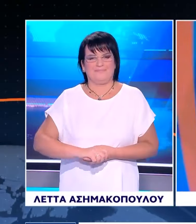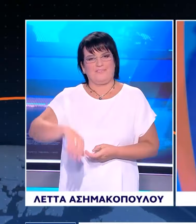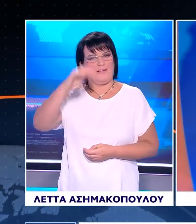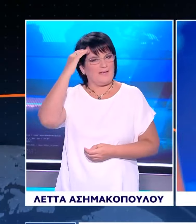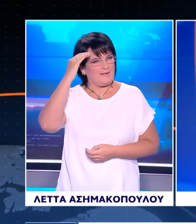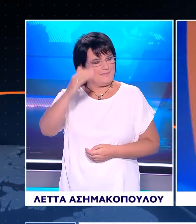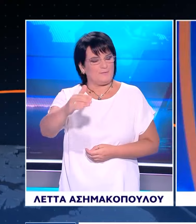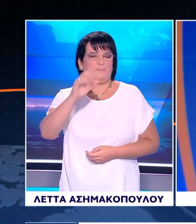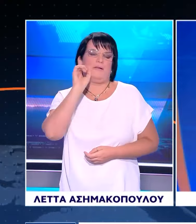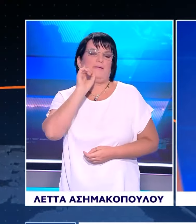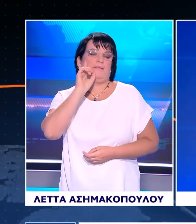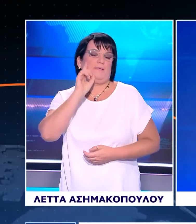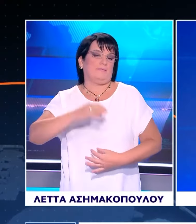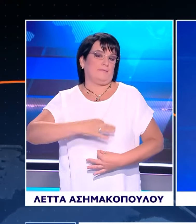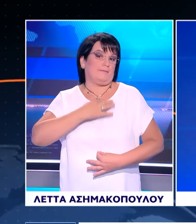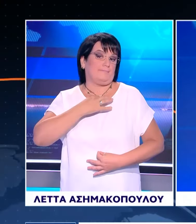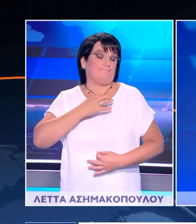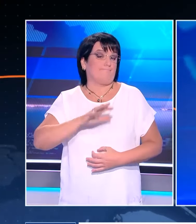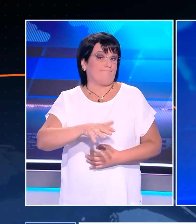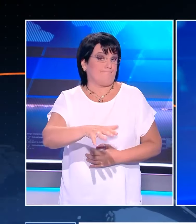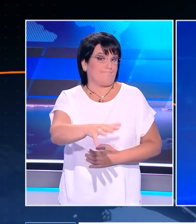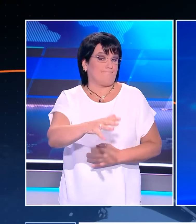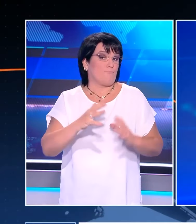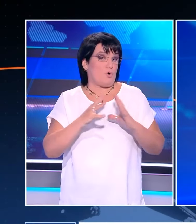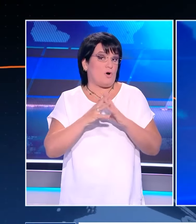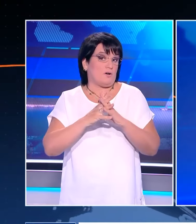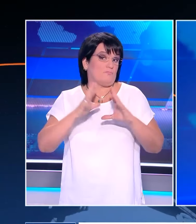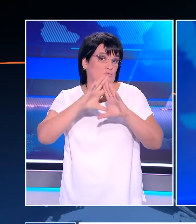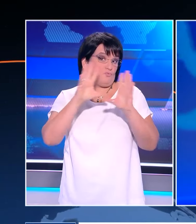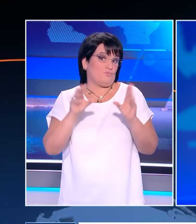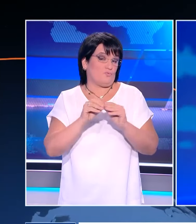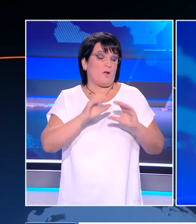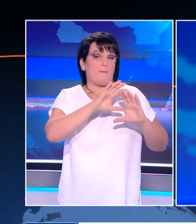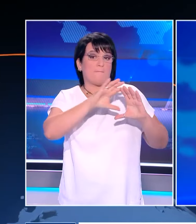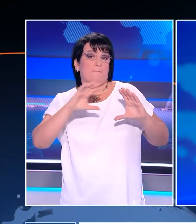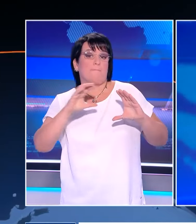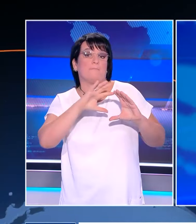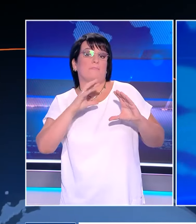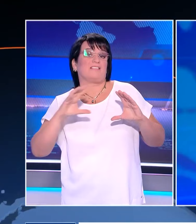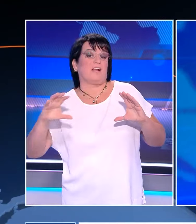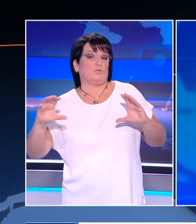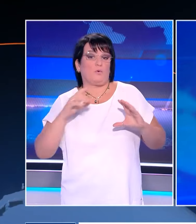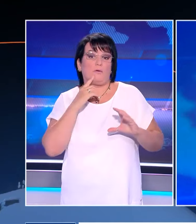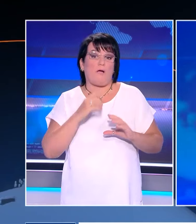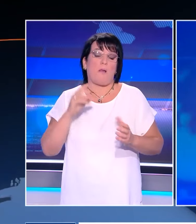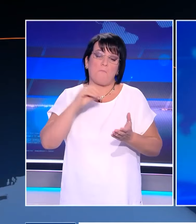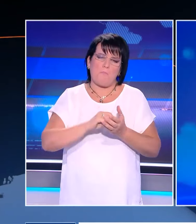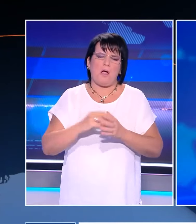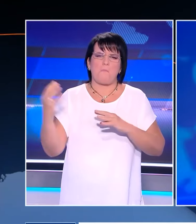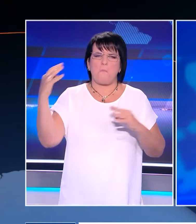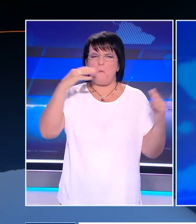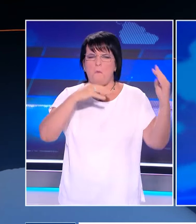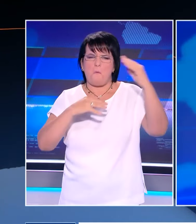κυρίες και κύριοι καλησπέρα σας στα πρόθυρα ενός γενικευμένου πολέμου βρίσκεται η μέση ανατολή άλλη μία νύχτα σφοδρών εκατέρωθεν